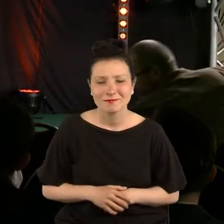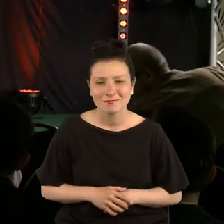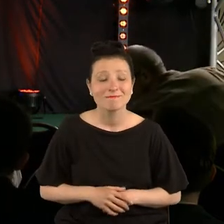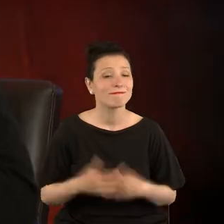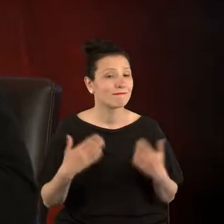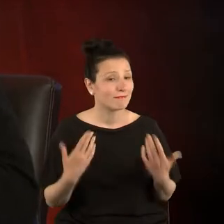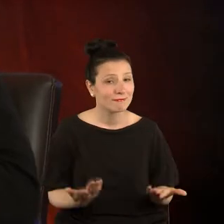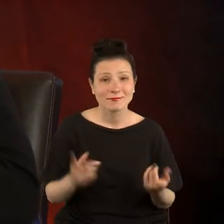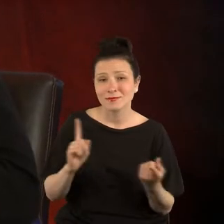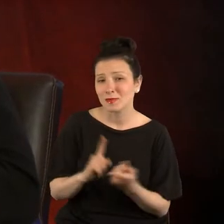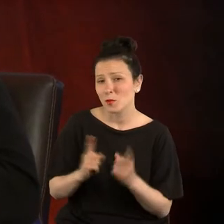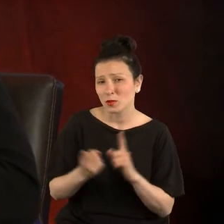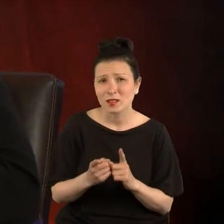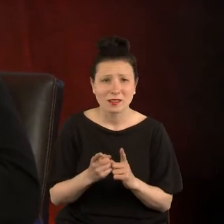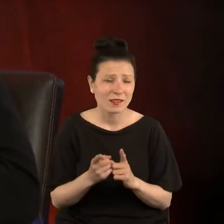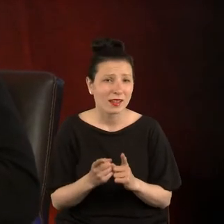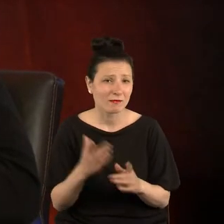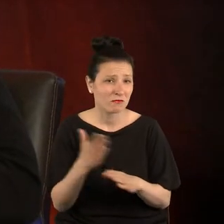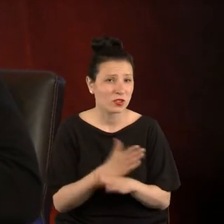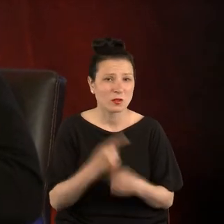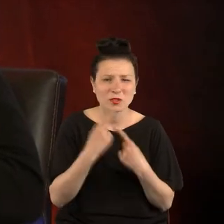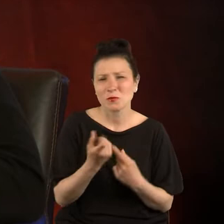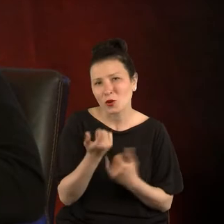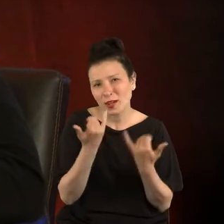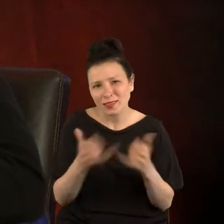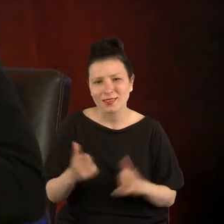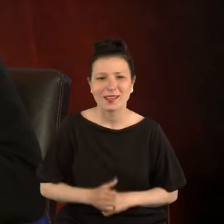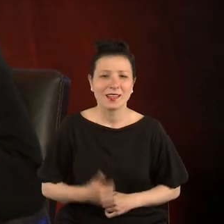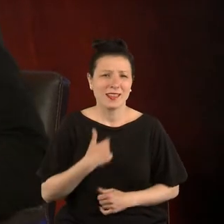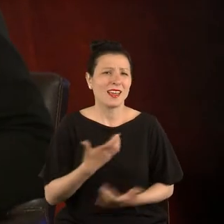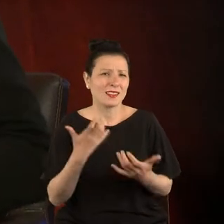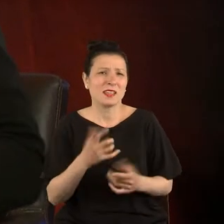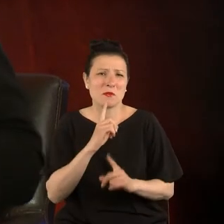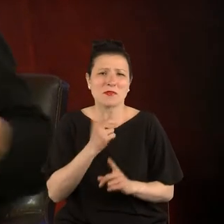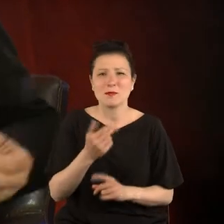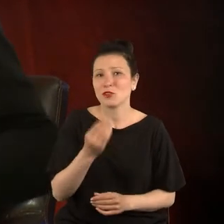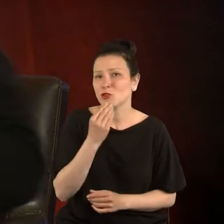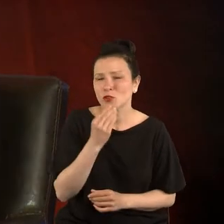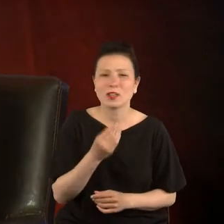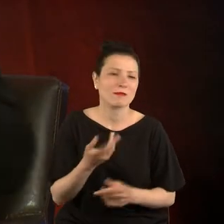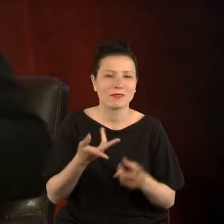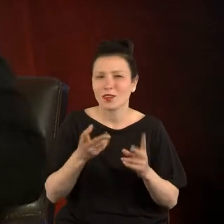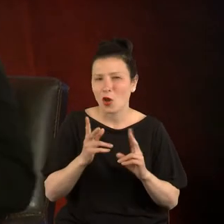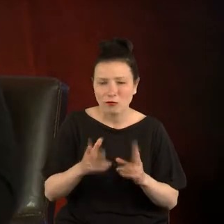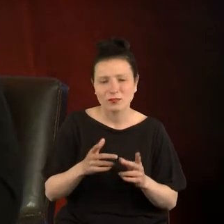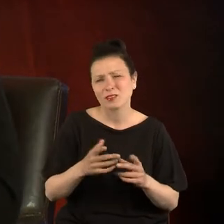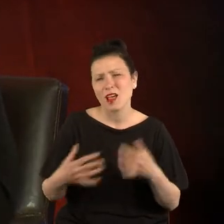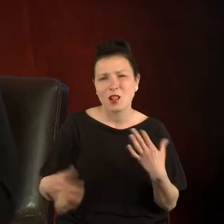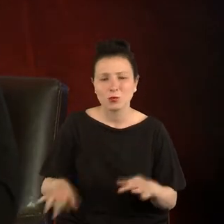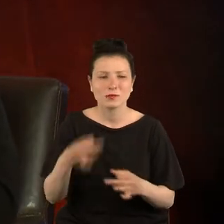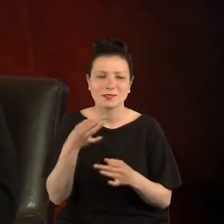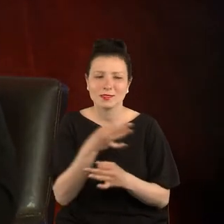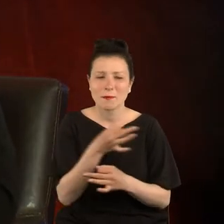to spotkanie jest, jak powiedziałam, trochę innym. Ja chciałam tak o tej żywności porozmawiać, więc tak zapytam nieoficjalnie, zupełnie na luzie.